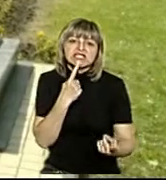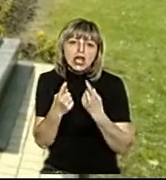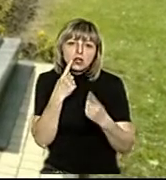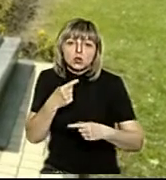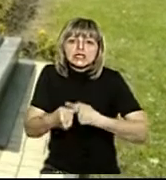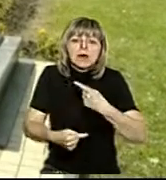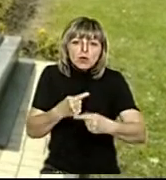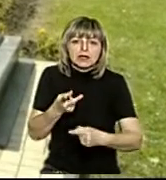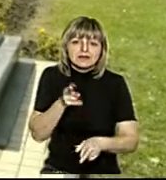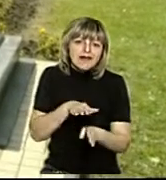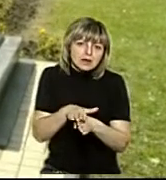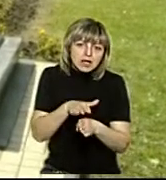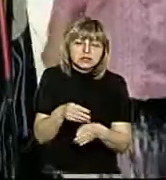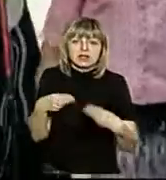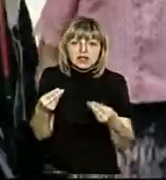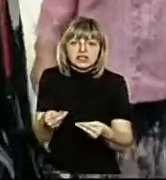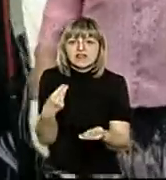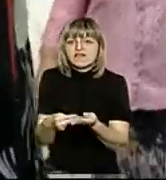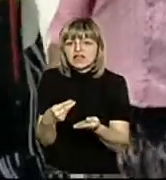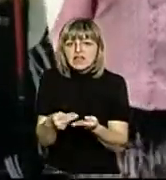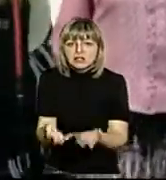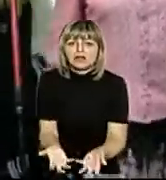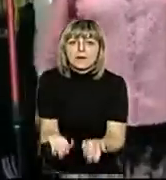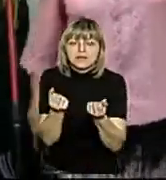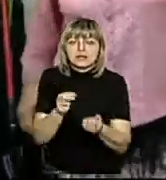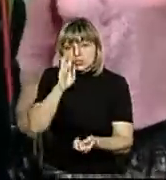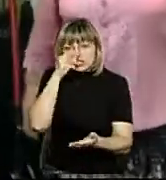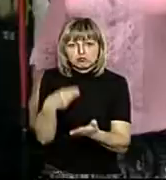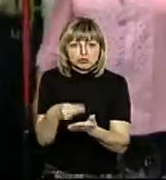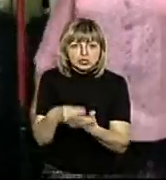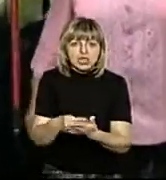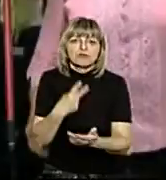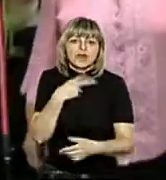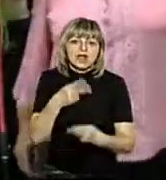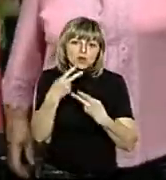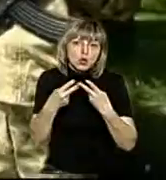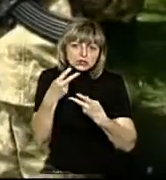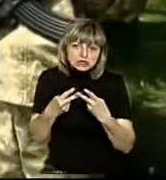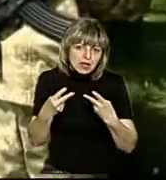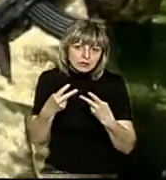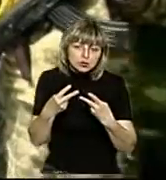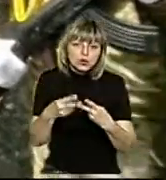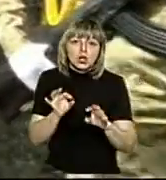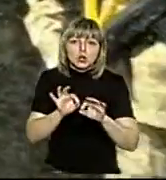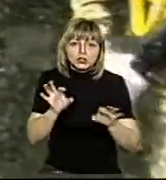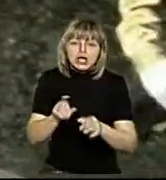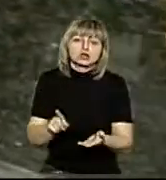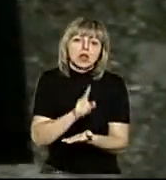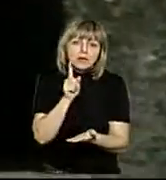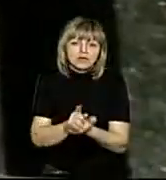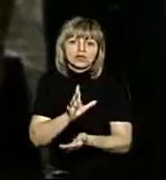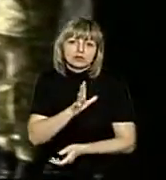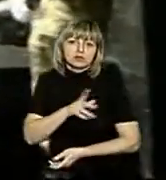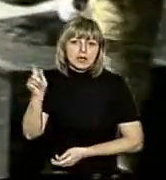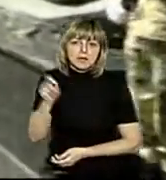її реалізації надається фінансова підтримка з держбюджету. В'язень концтабору Соласпілс каже, повинні були